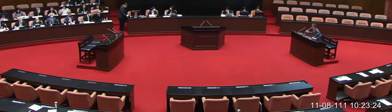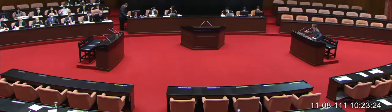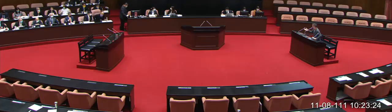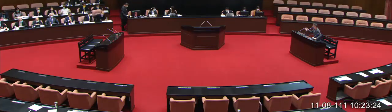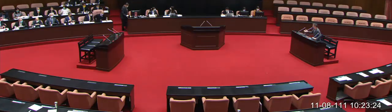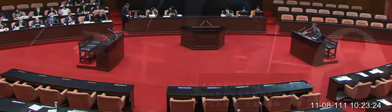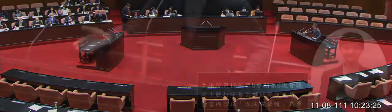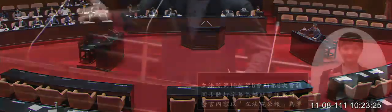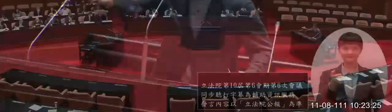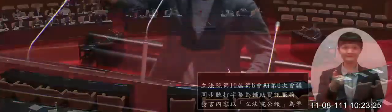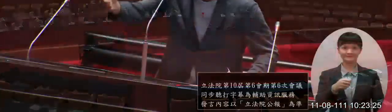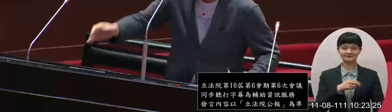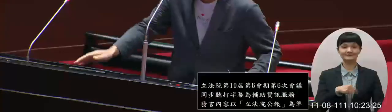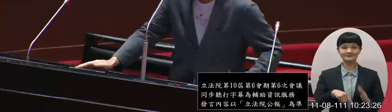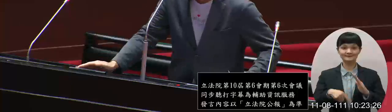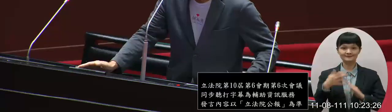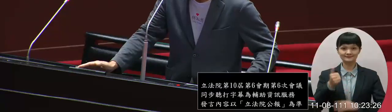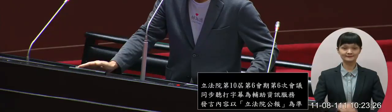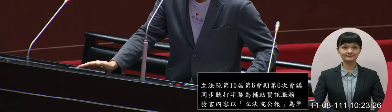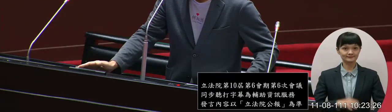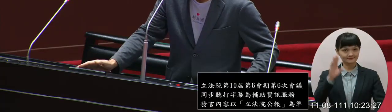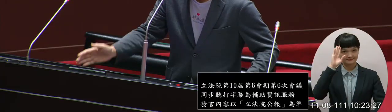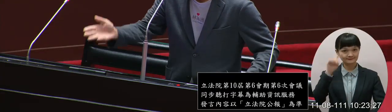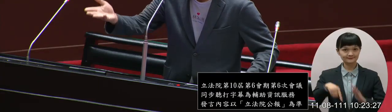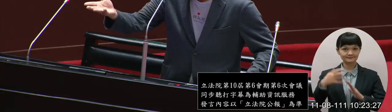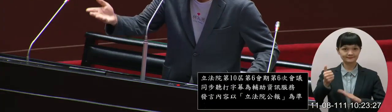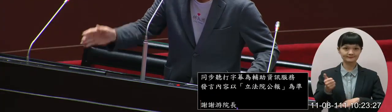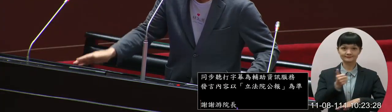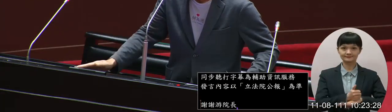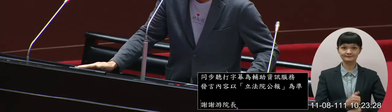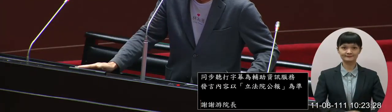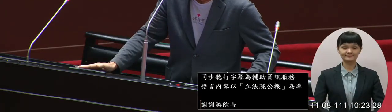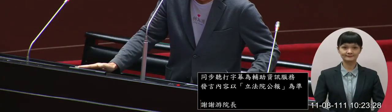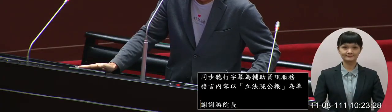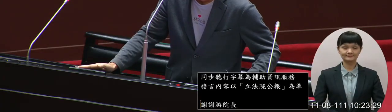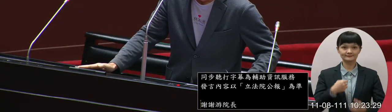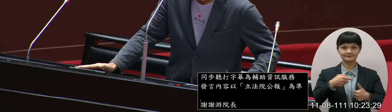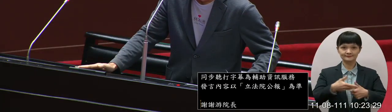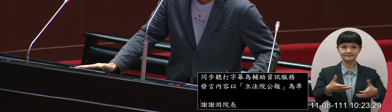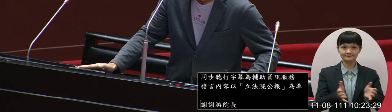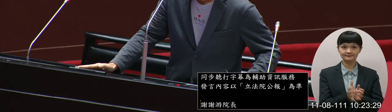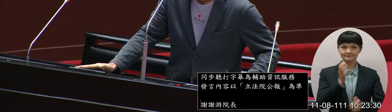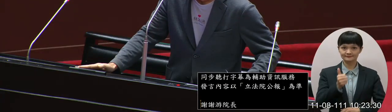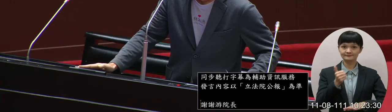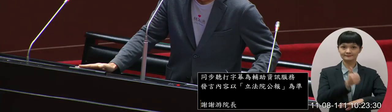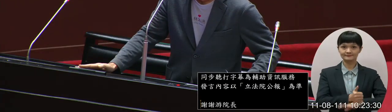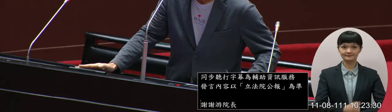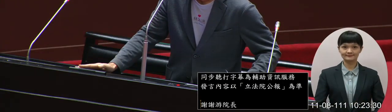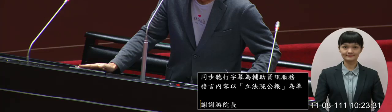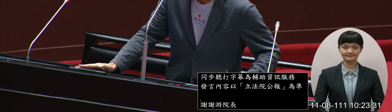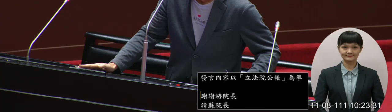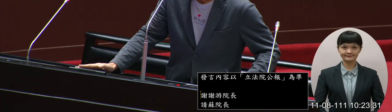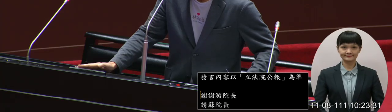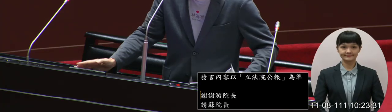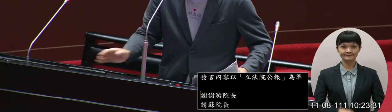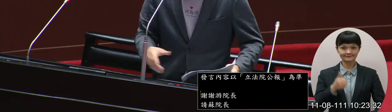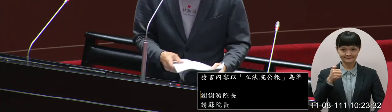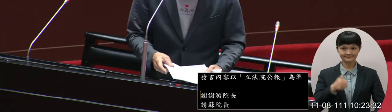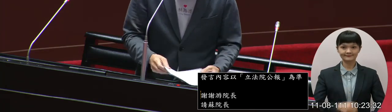谢谢尤院长啊，请苏院长。 好， 苏 院长请。 教育部长。 好，潘部长请。 坐